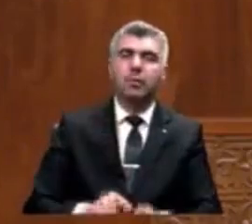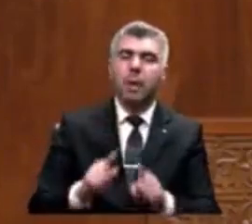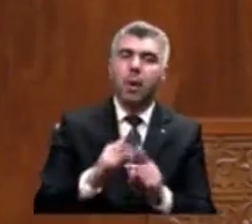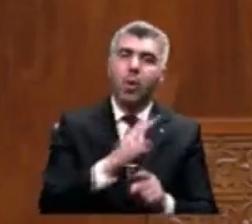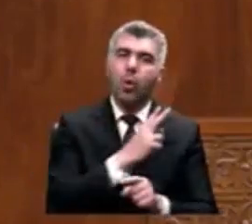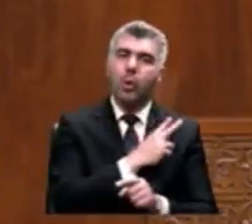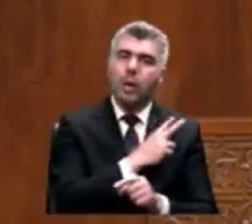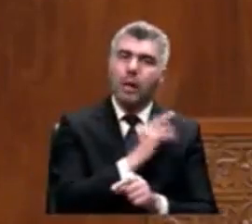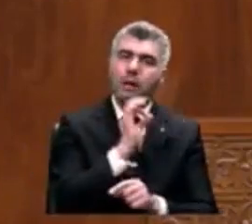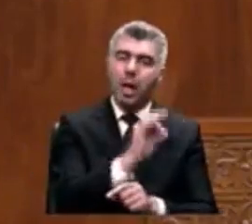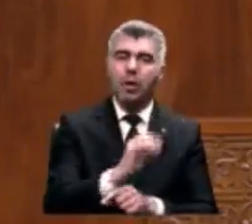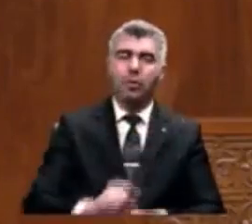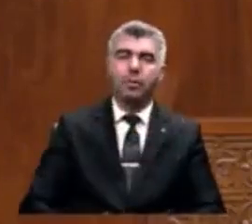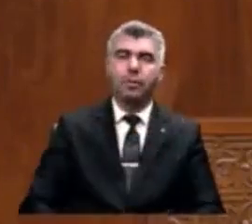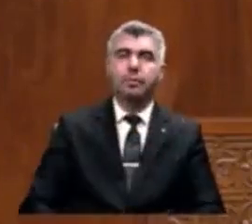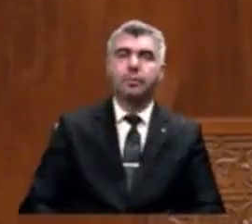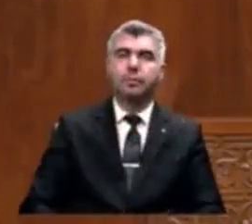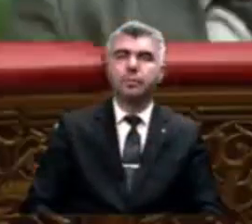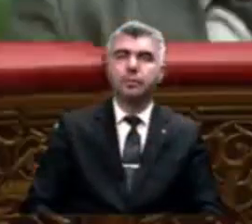الاستاذ.